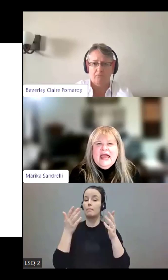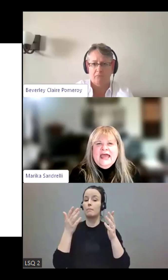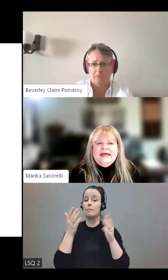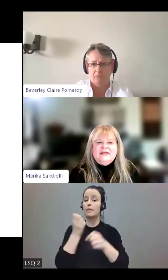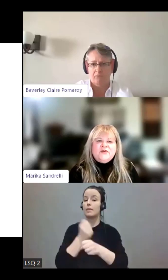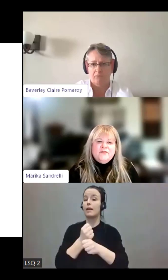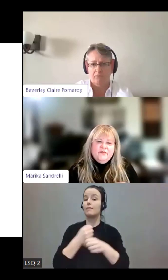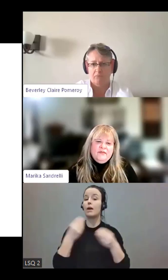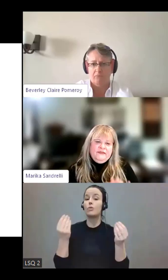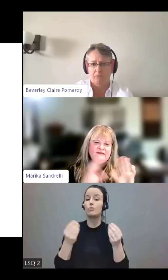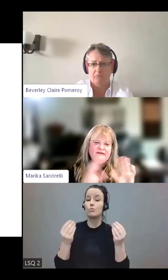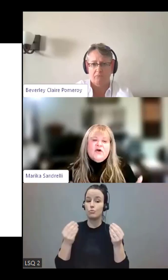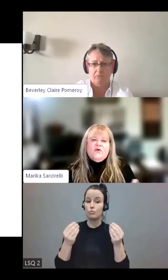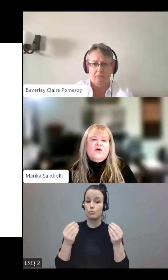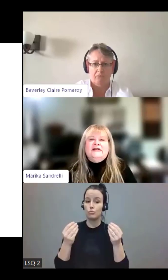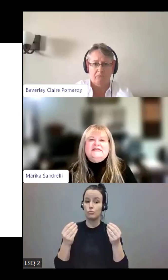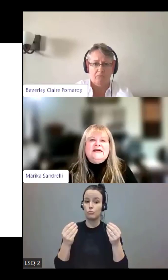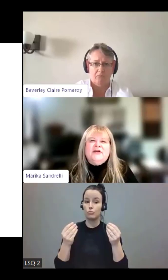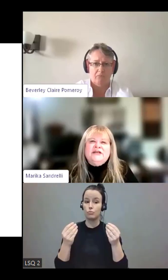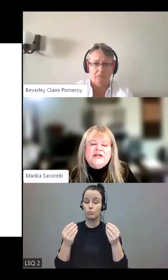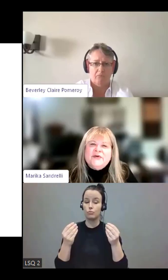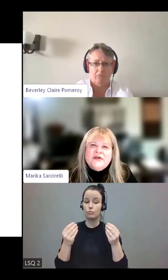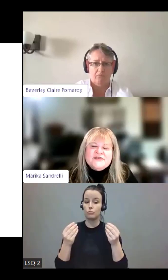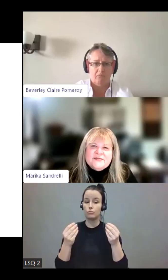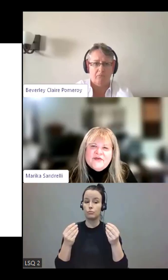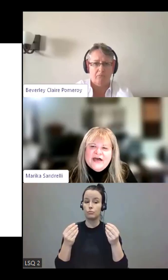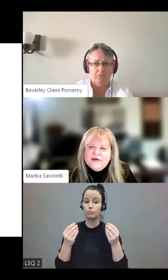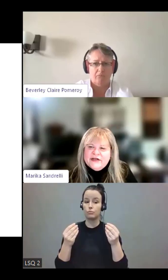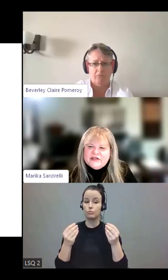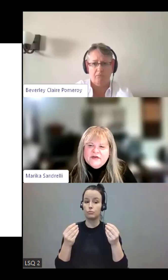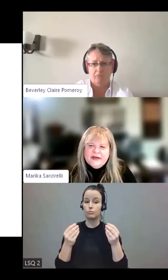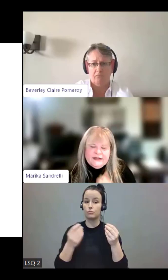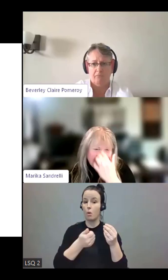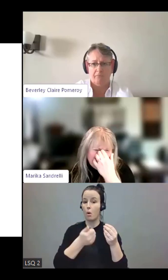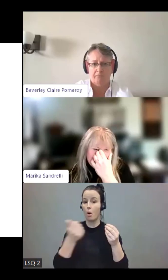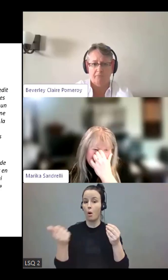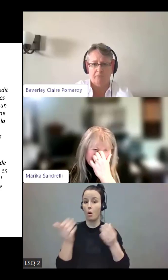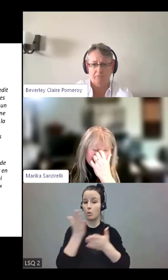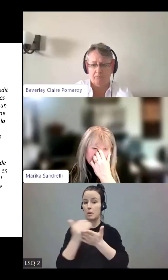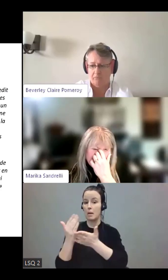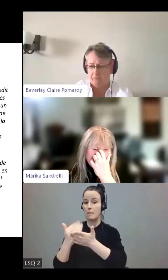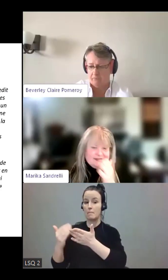sections de résidence maternité de bébés, enfants et jeunes. Donc, prochaine diapo.